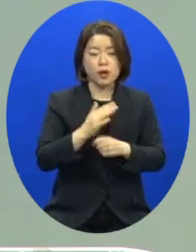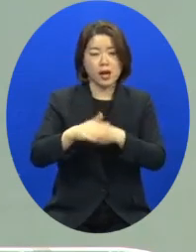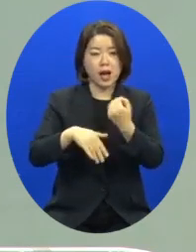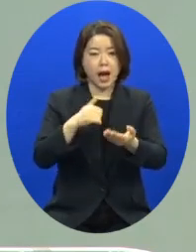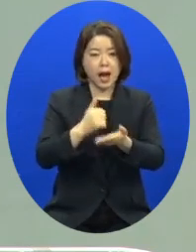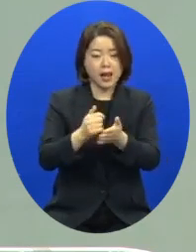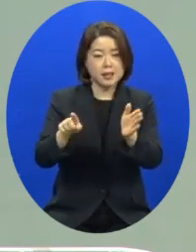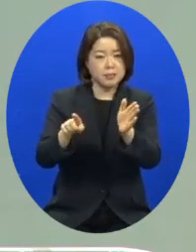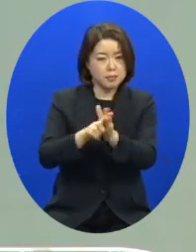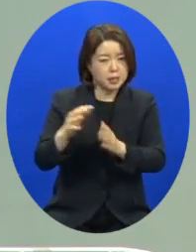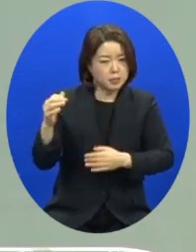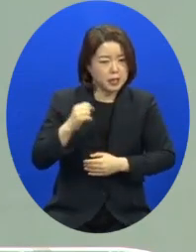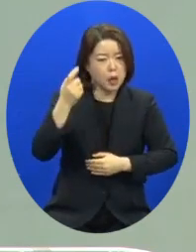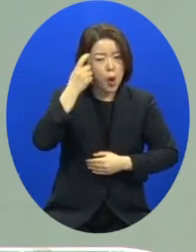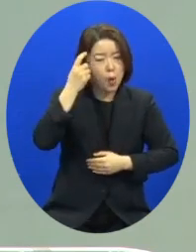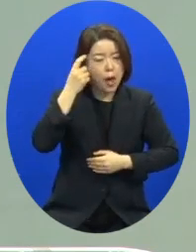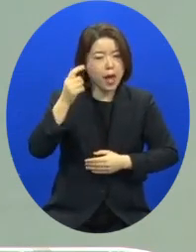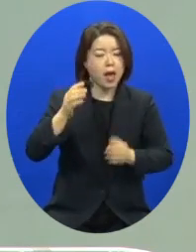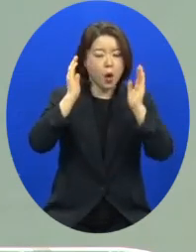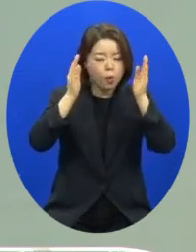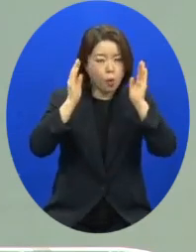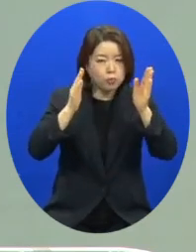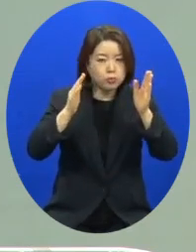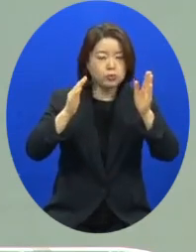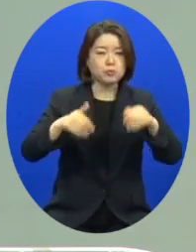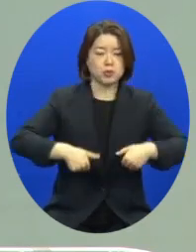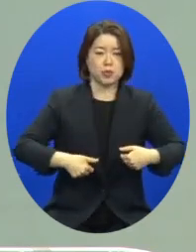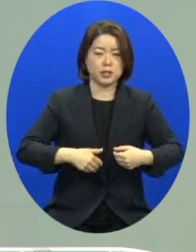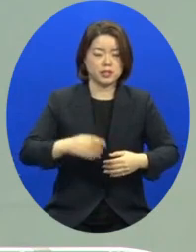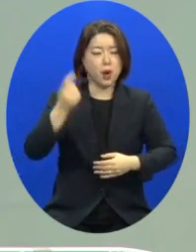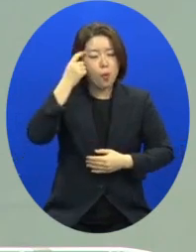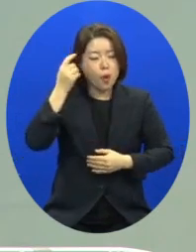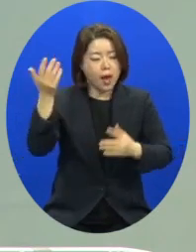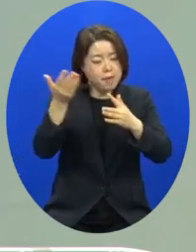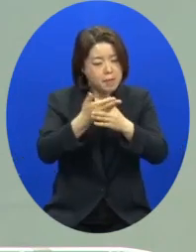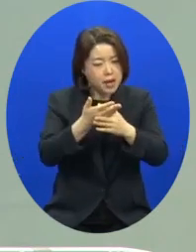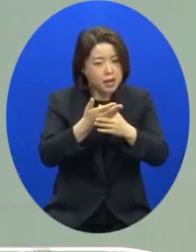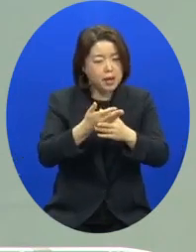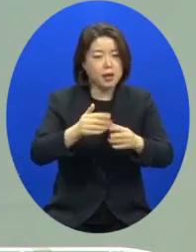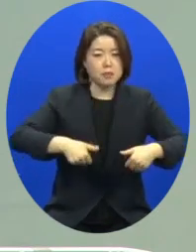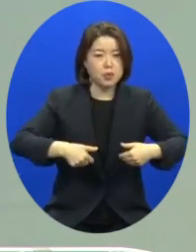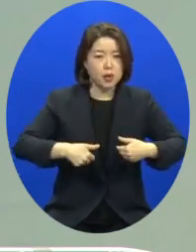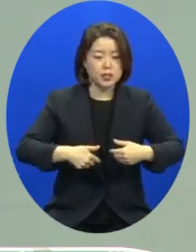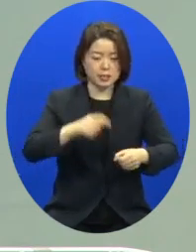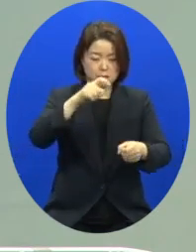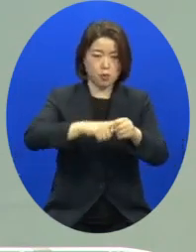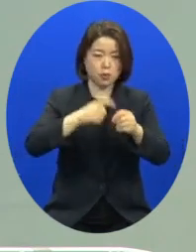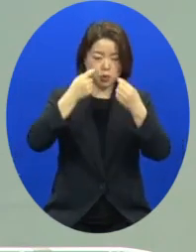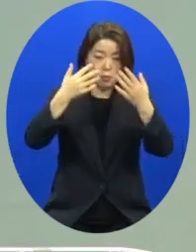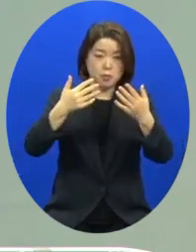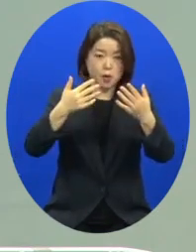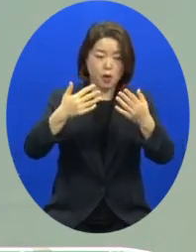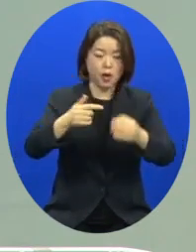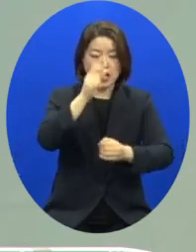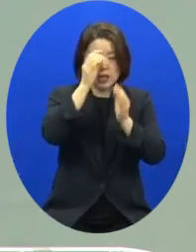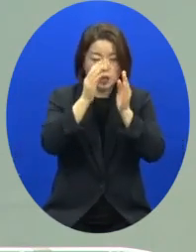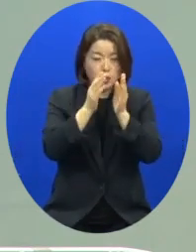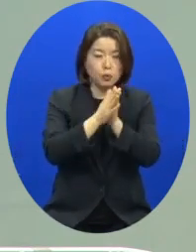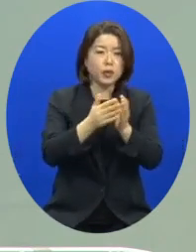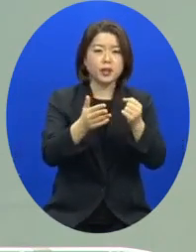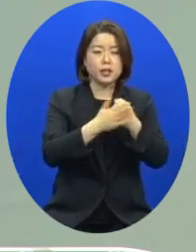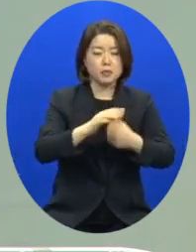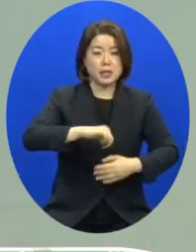하나님을 믿음으로 왜 공부해야 되는지, 왜 박사가 되어야 되는지 목적이 분명해졌고, 기도함으로 자기 능력이